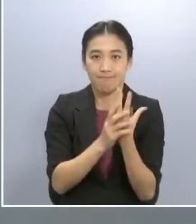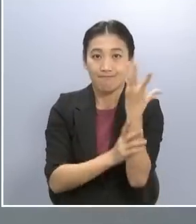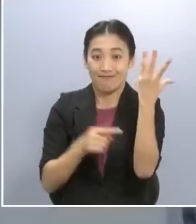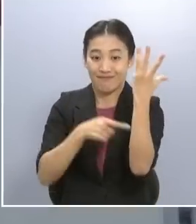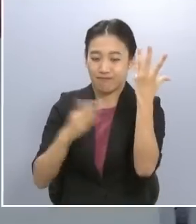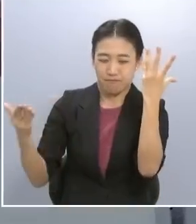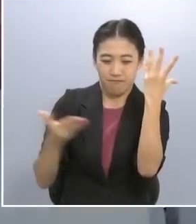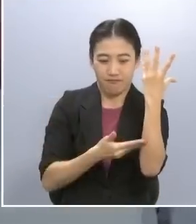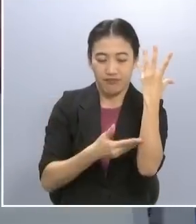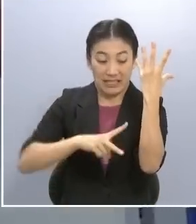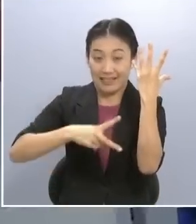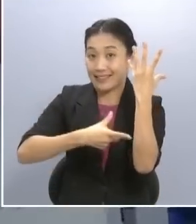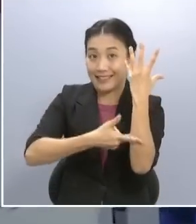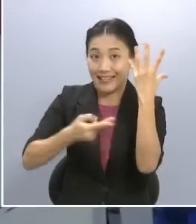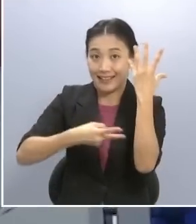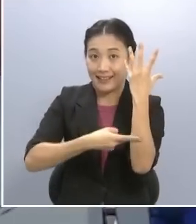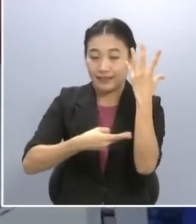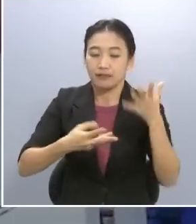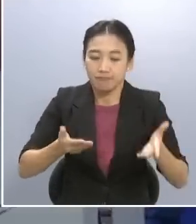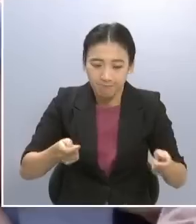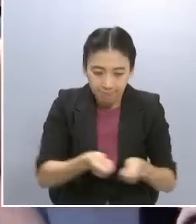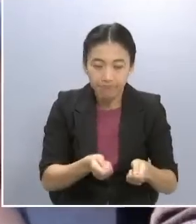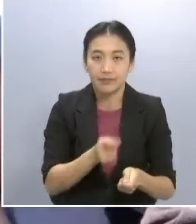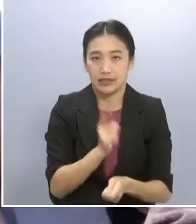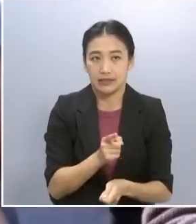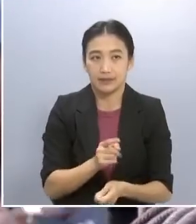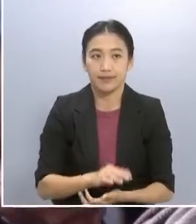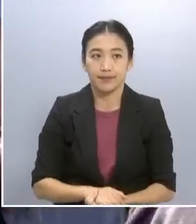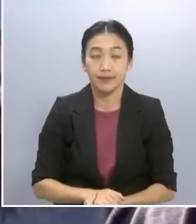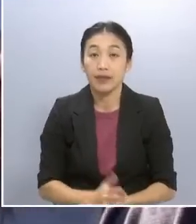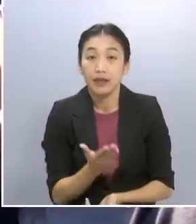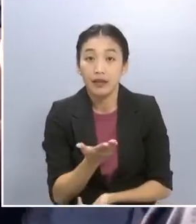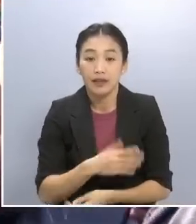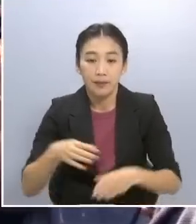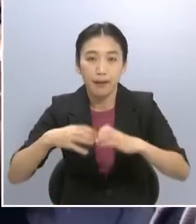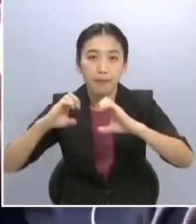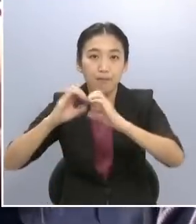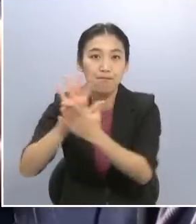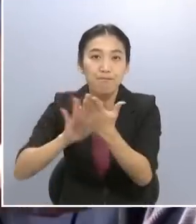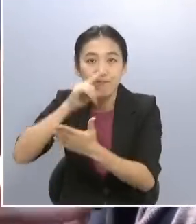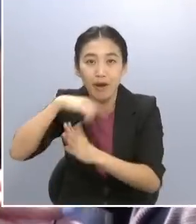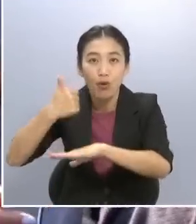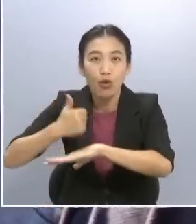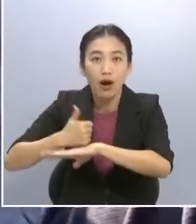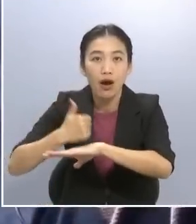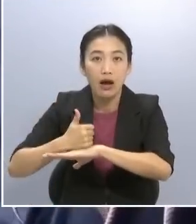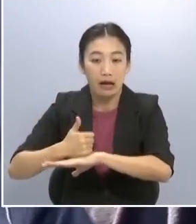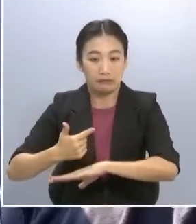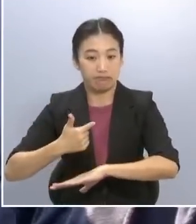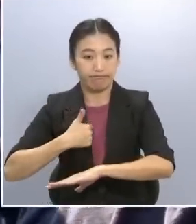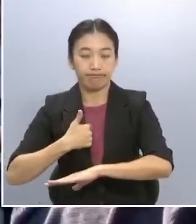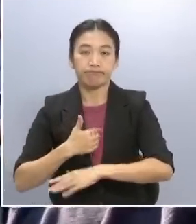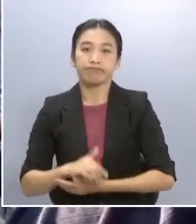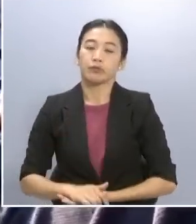ารังหนูนะฮะเรื่องนี้ทางคุณอนุทินชาญวีรกูลหัวหน้าพรรคภูมิใจไทยนะฮะออกมาสวนแล้วนะคุณผู้ชมครับบอกไม่ให้ราคากับคุณชูวิ